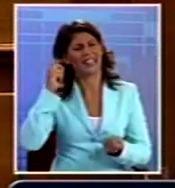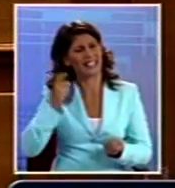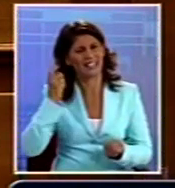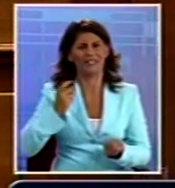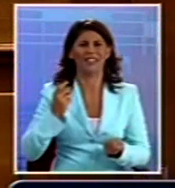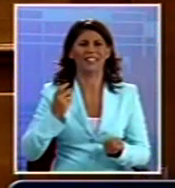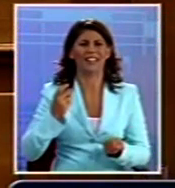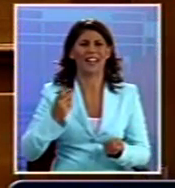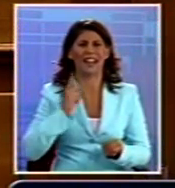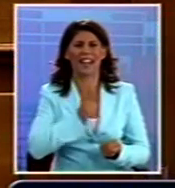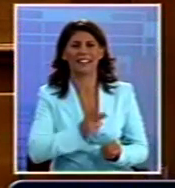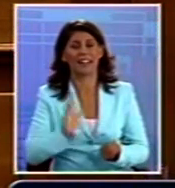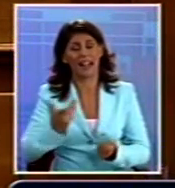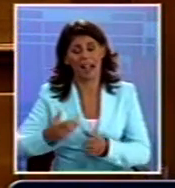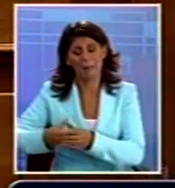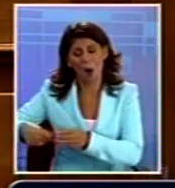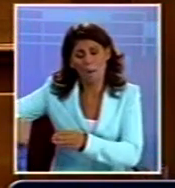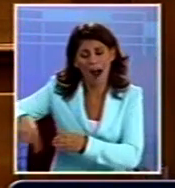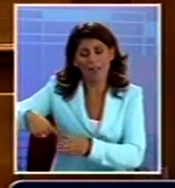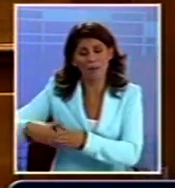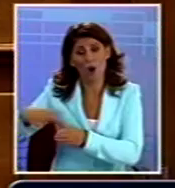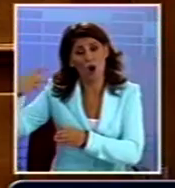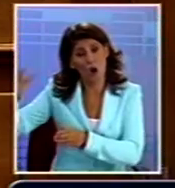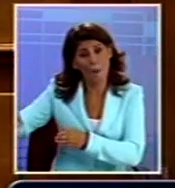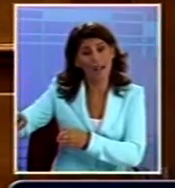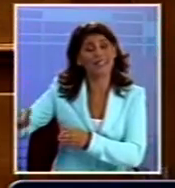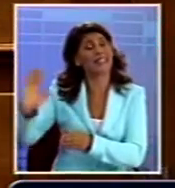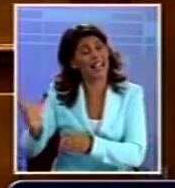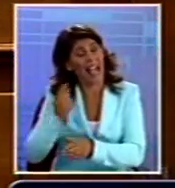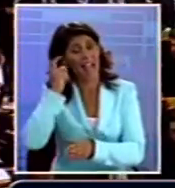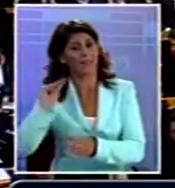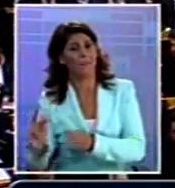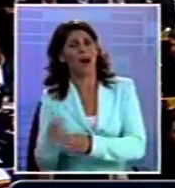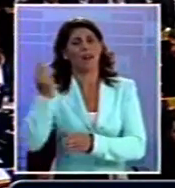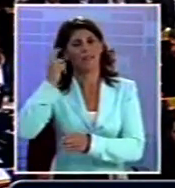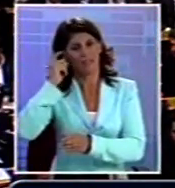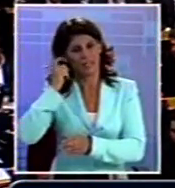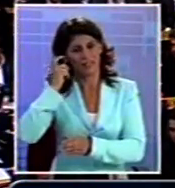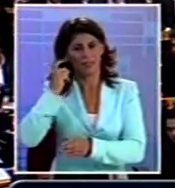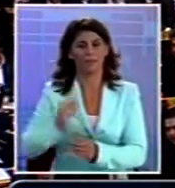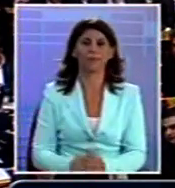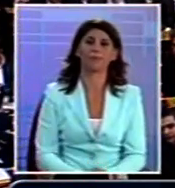Κάποια συνιστόσα σας κάτι θα σκεφτεί. Αλήθεια. Αλήθεια έκτη.